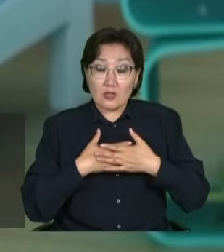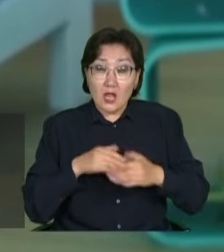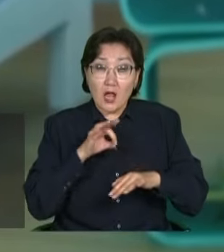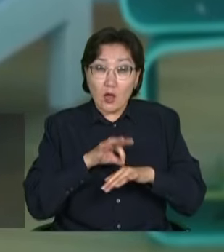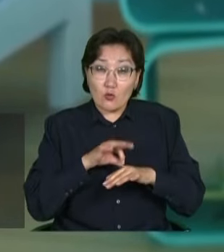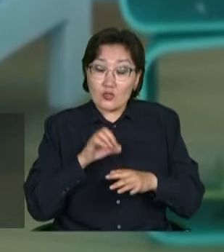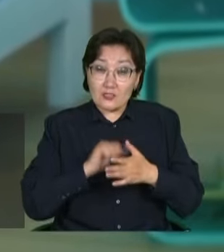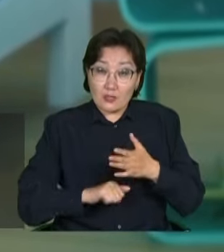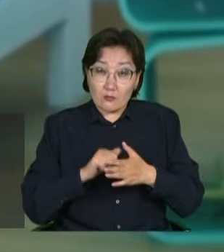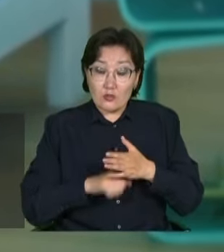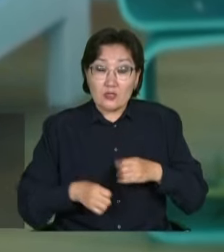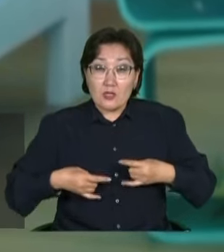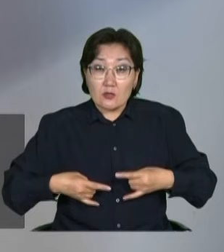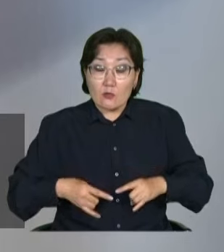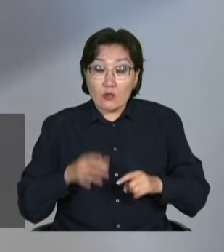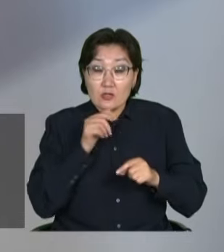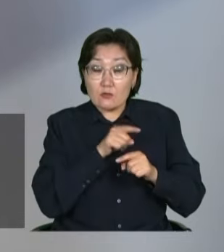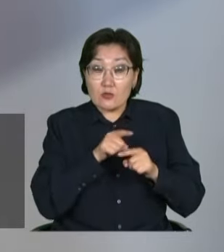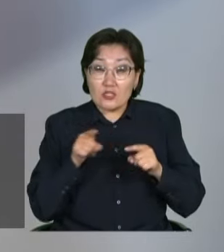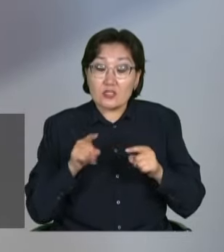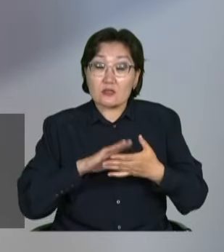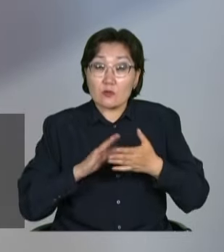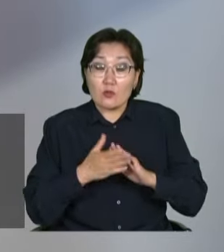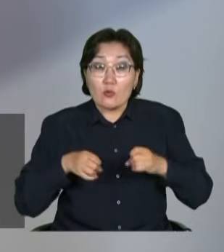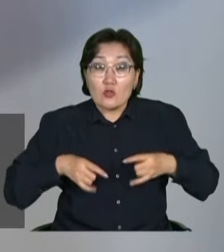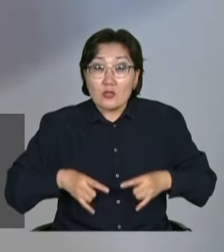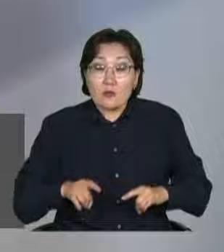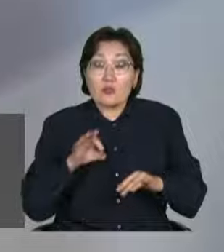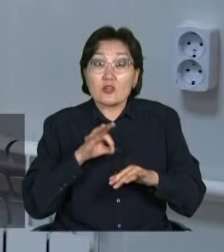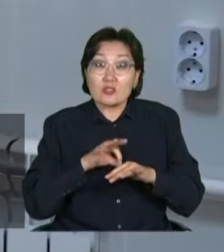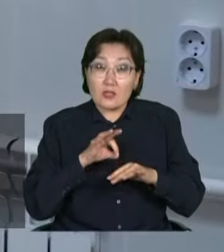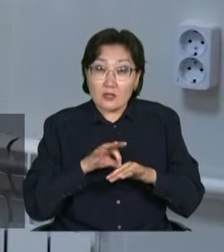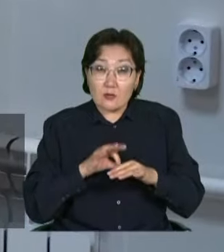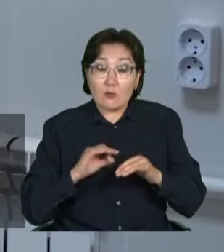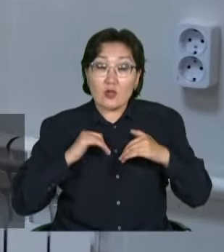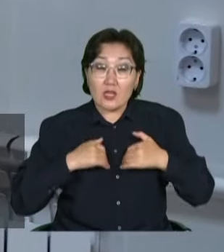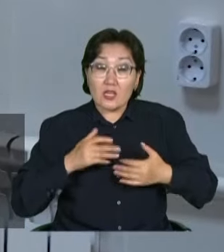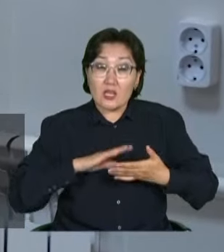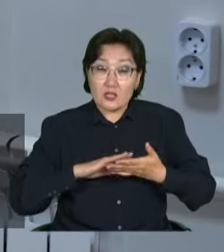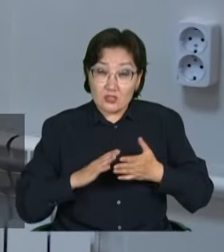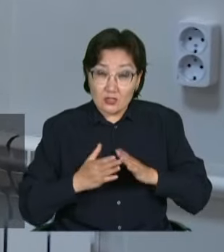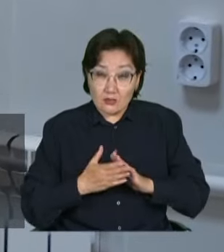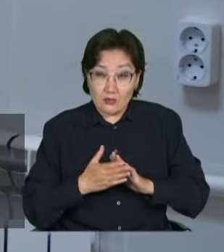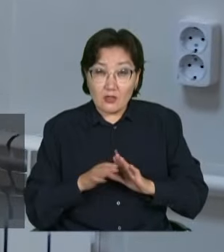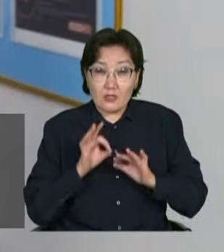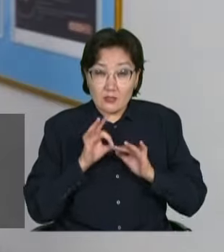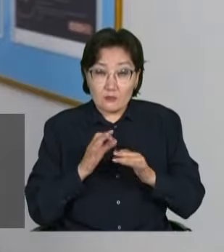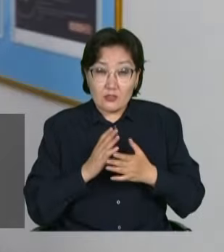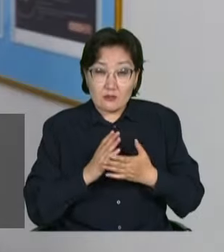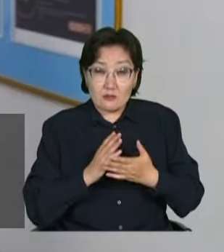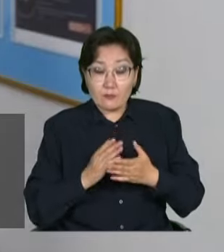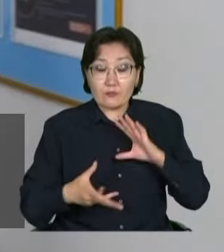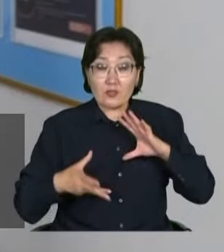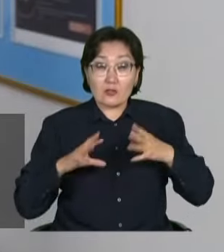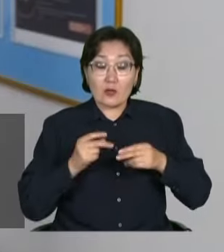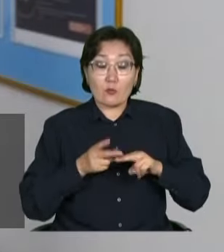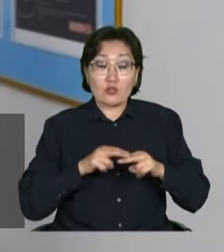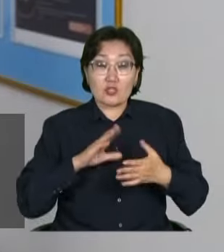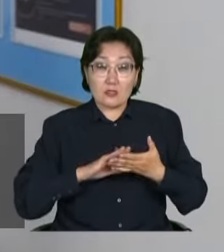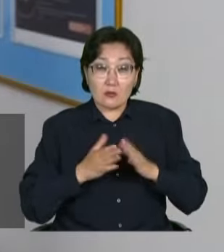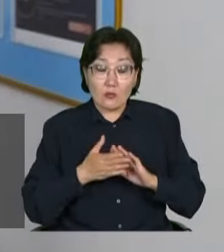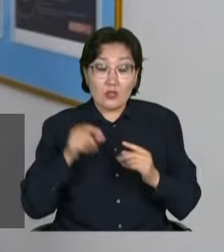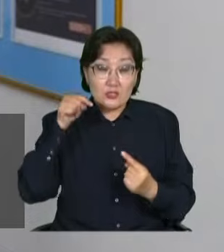ауруынан екен. Перинаталдық кезеңдегі жағдай мен туа біткен ақаулар да қайғылы жағдайға ұшырататын көрінеді. Жалпы бұл жағдай